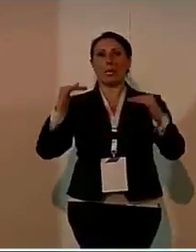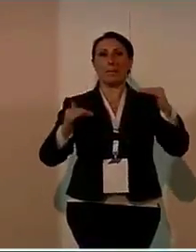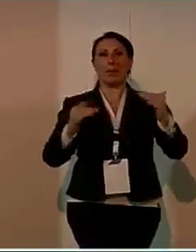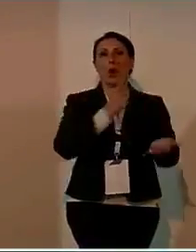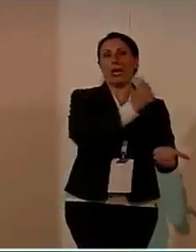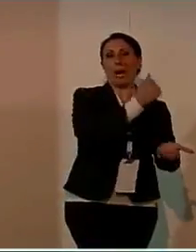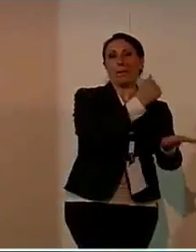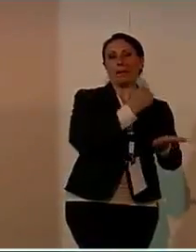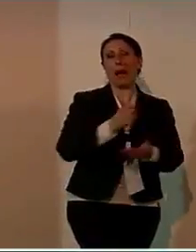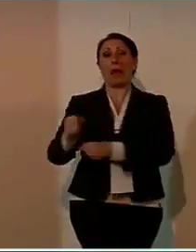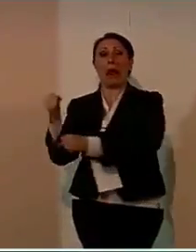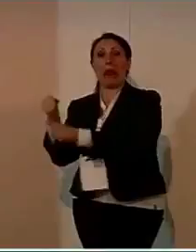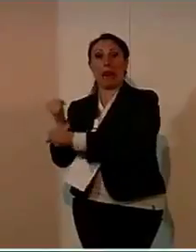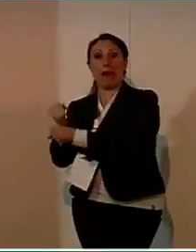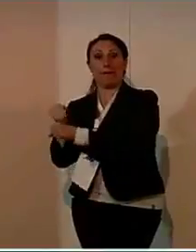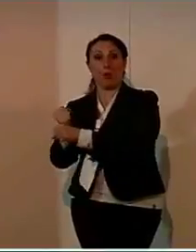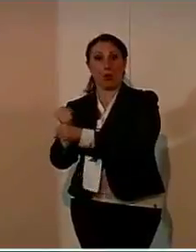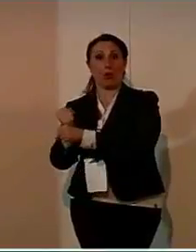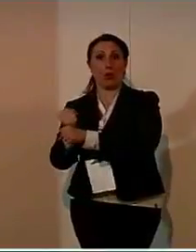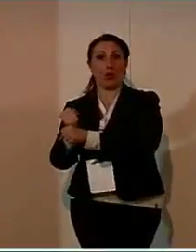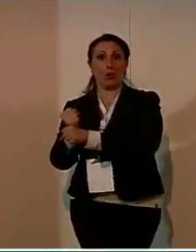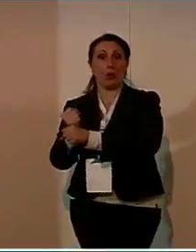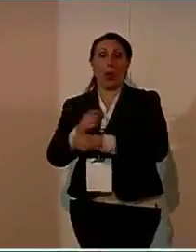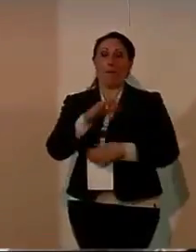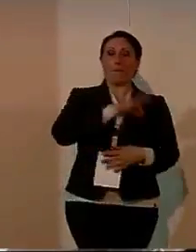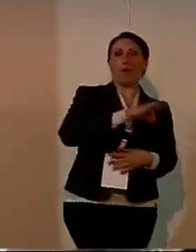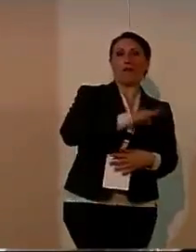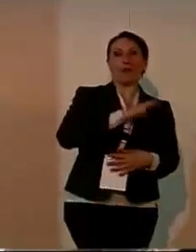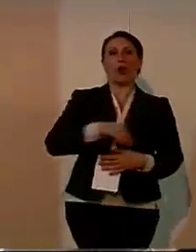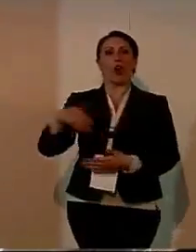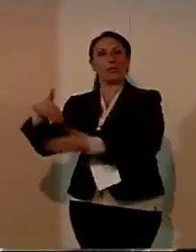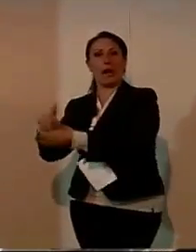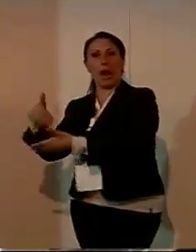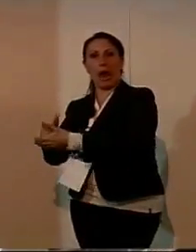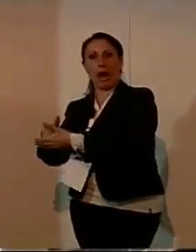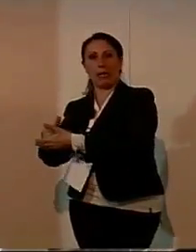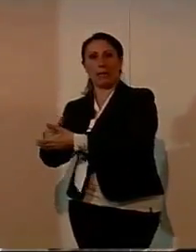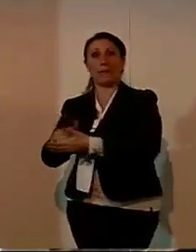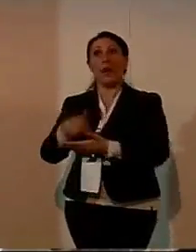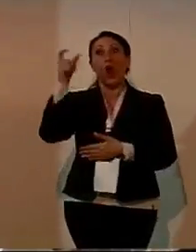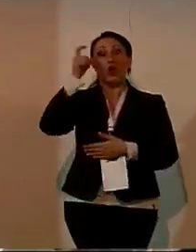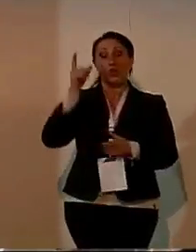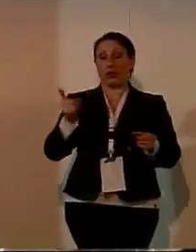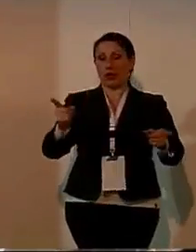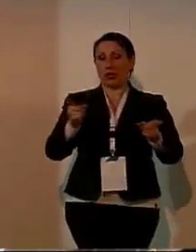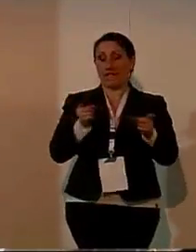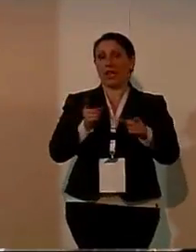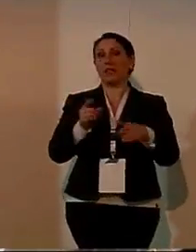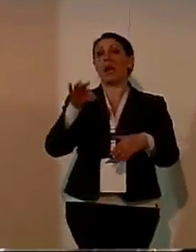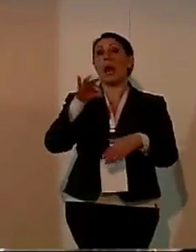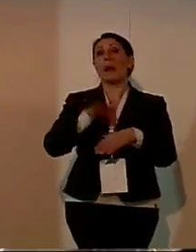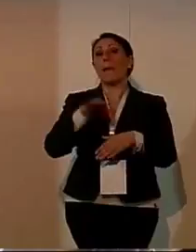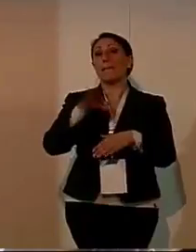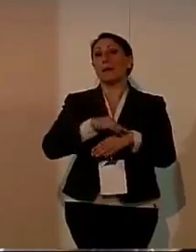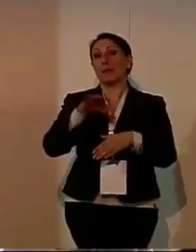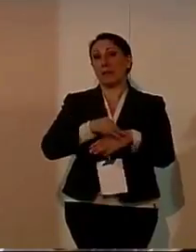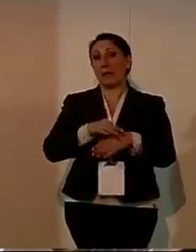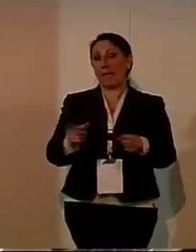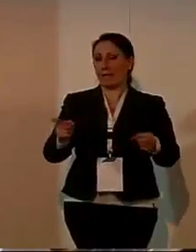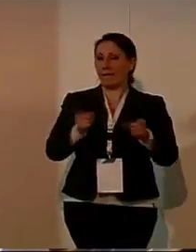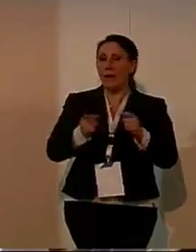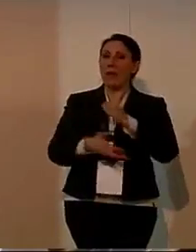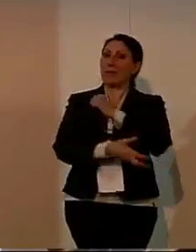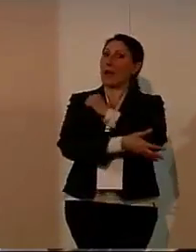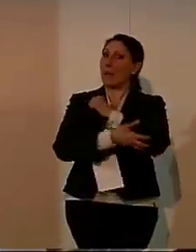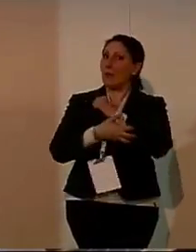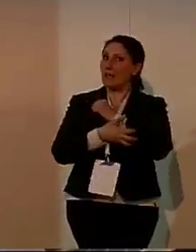tra profitti e salari lo stato proteggeva dalle malattie a cominciare dalla peggiore delle malattie che è la miseria quel